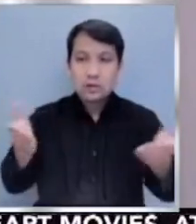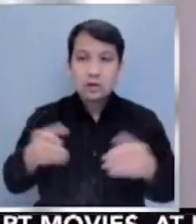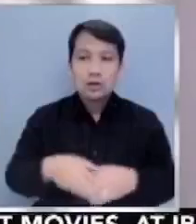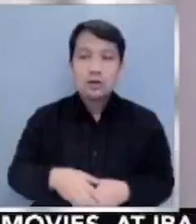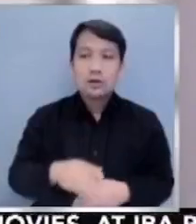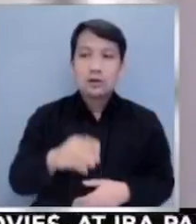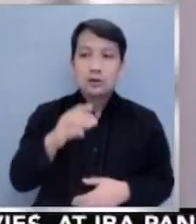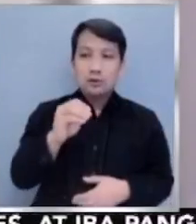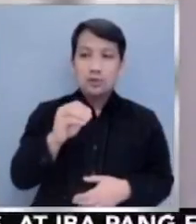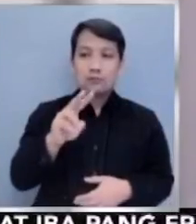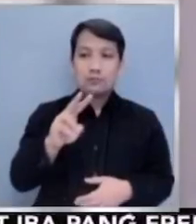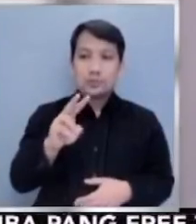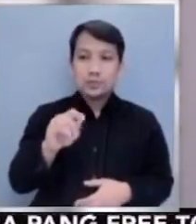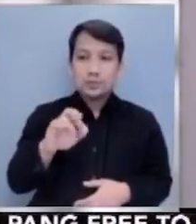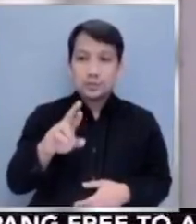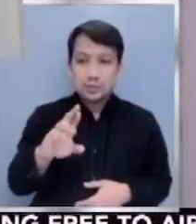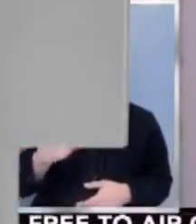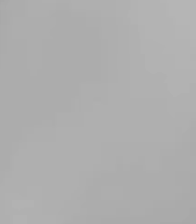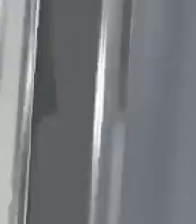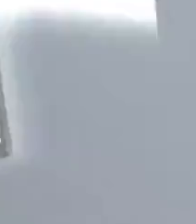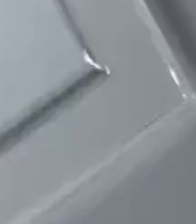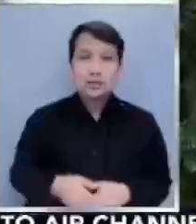track. Nakatutok si Leigh Alves.